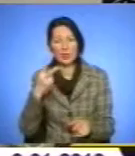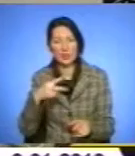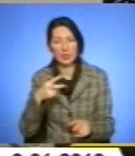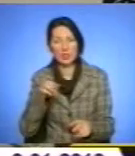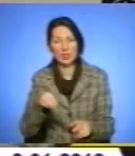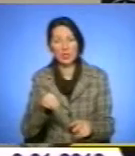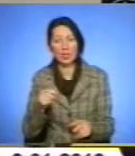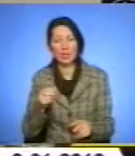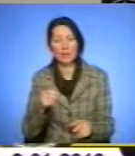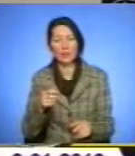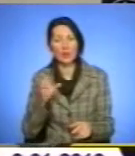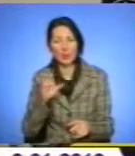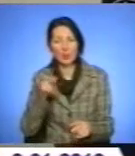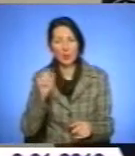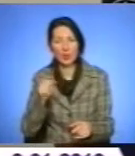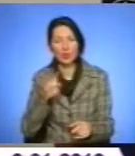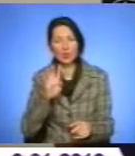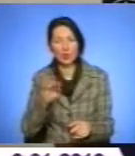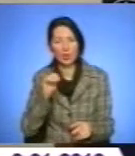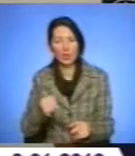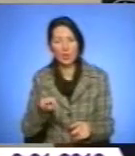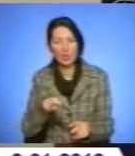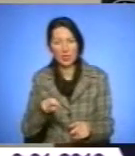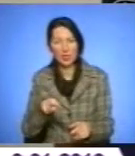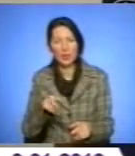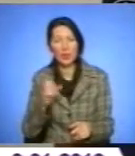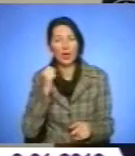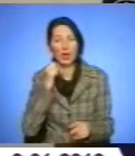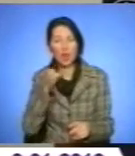спирту 4700 літрів та алкогольних напоїв на